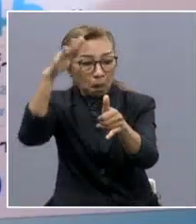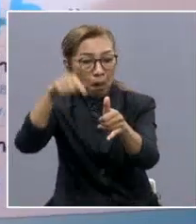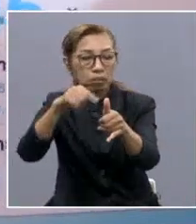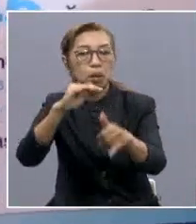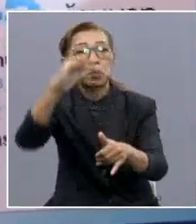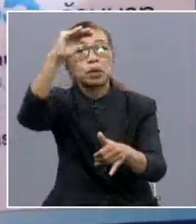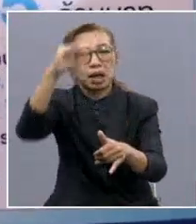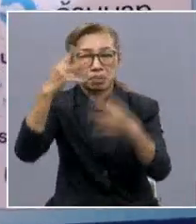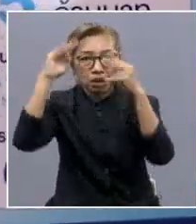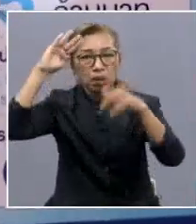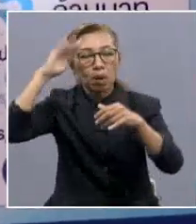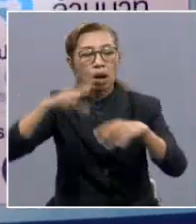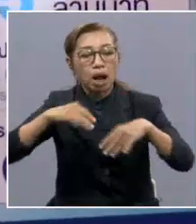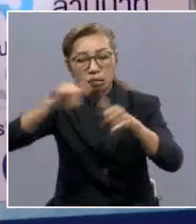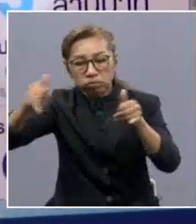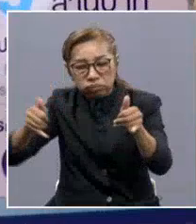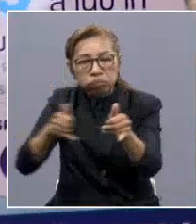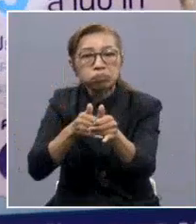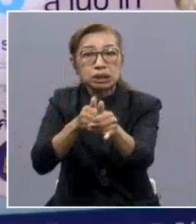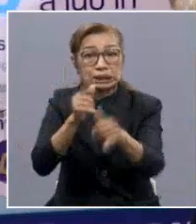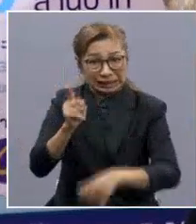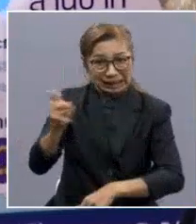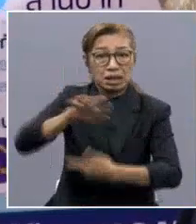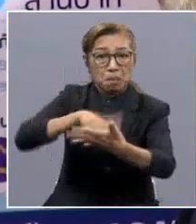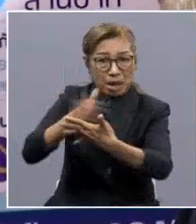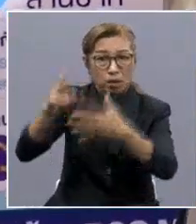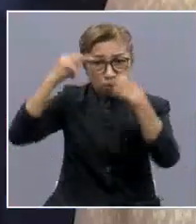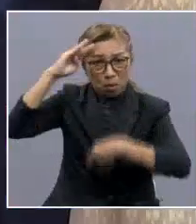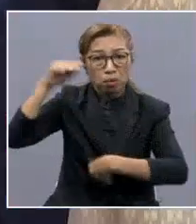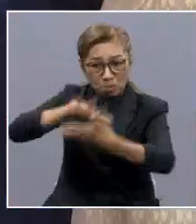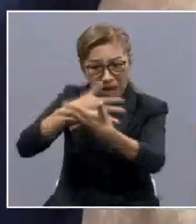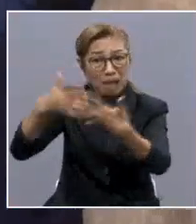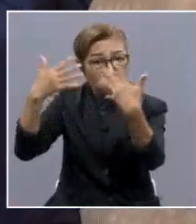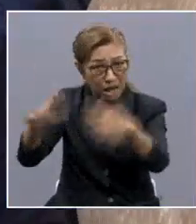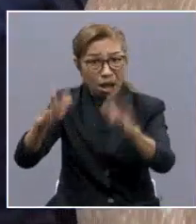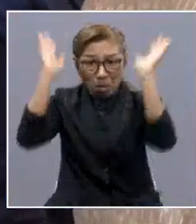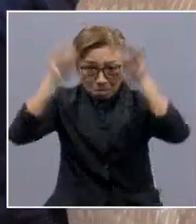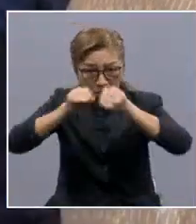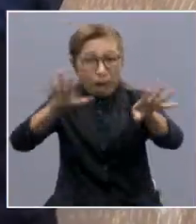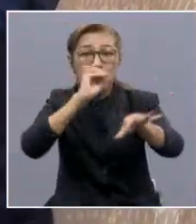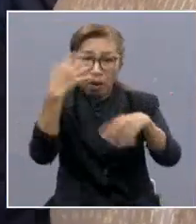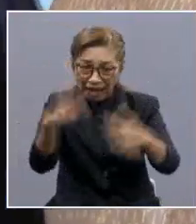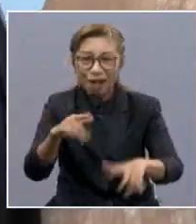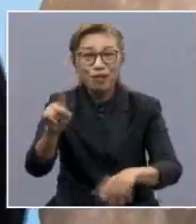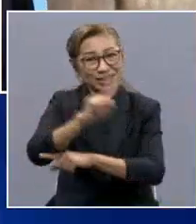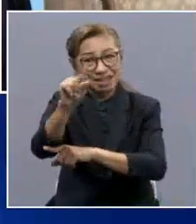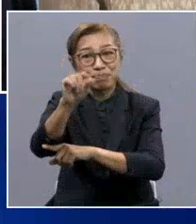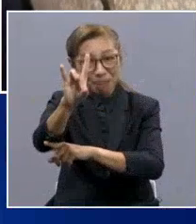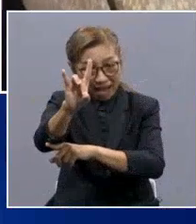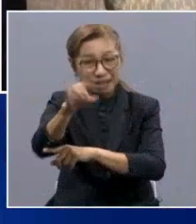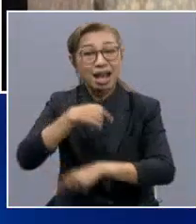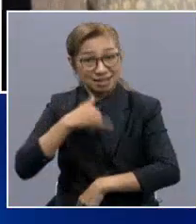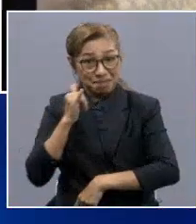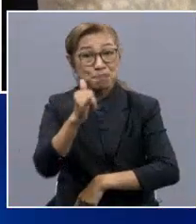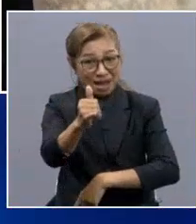ไปก่อน ก็ช้ากว่าอยู่ดีทั้งที่ตัวเองมีกำหนดการที่จะลงก่อนวันที่28ด้วยนะเหมือนว่าบอกประกาศมาก่อนเลยอ่ะว่าวันที่28ฉันจ